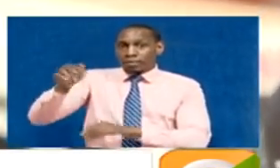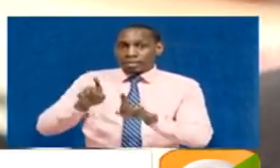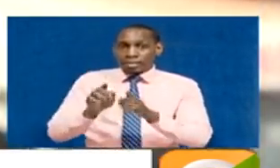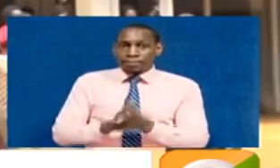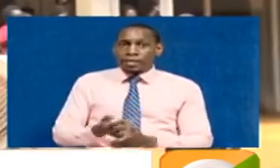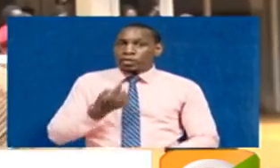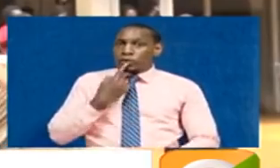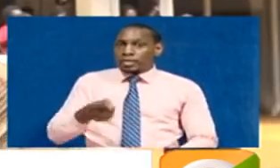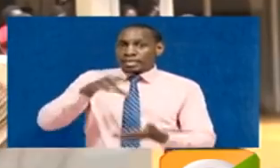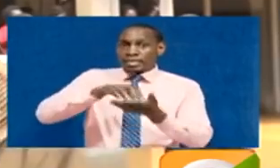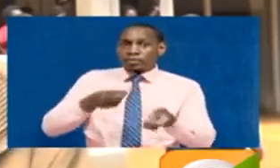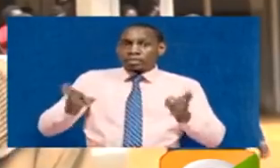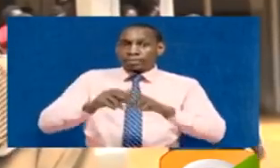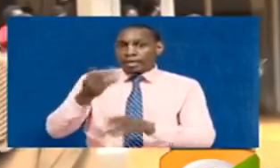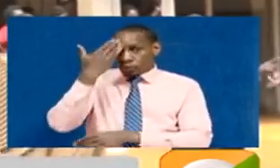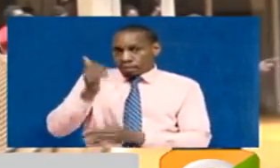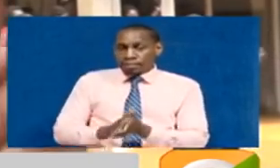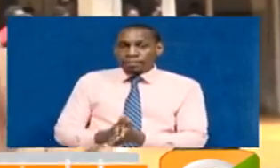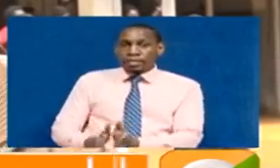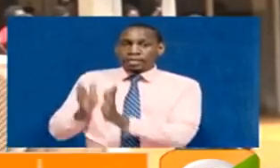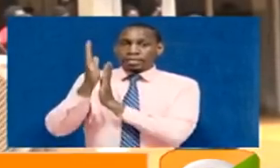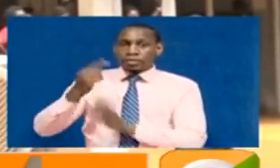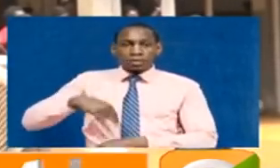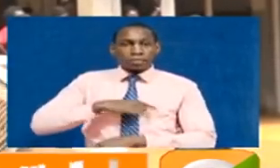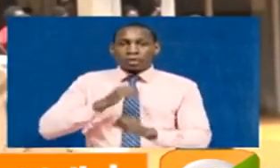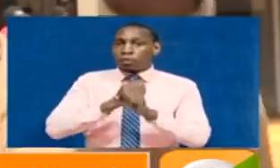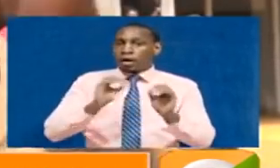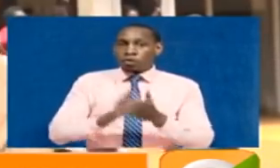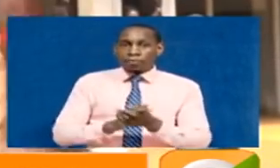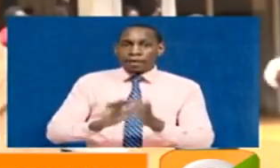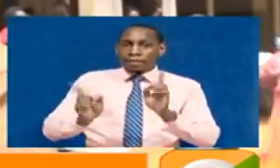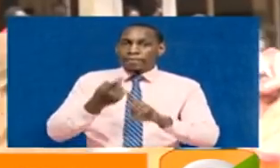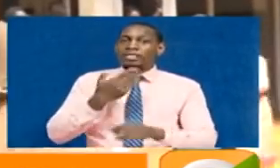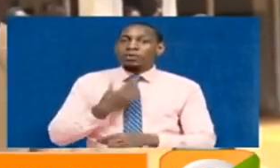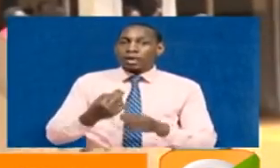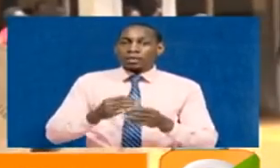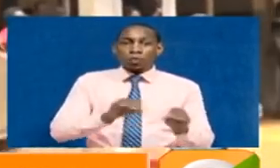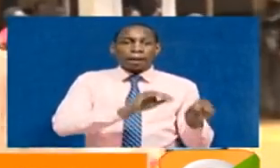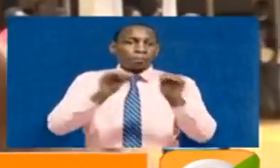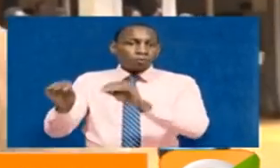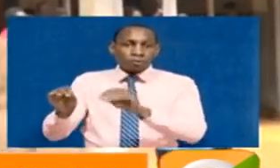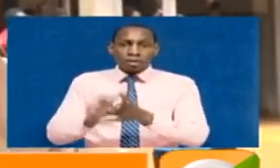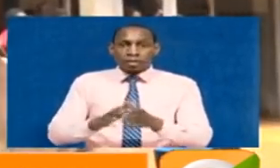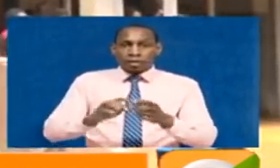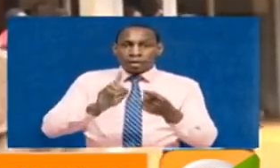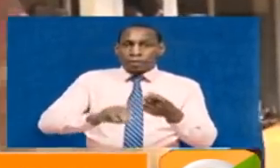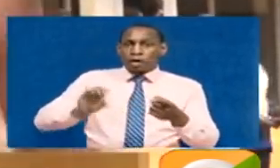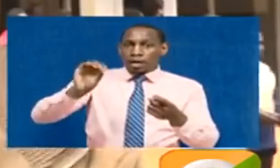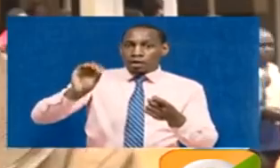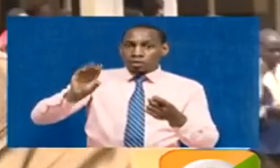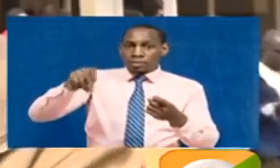hilo. Tunasema hii kitendo imefanyika kwa maana maskari wetu hawafanyi kazi. Kitu cha kwanza tunataka transfer kuanzia